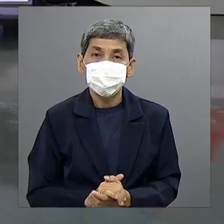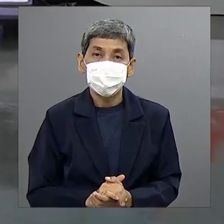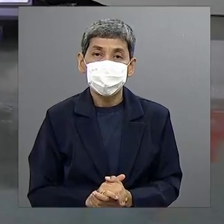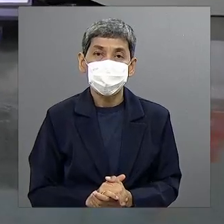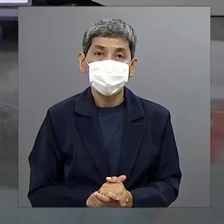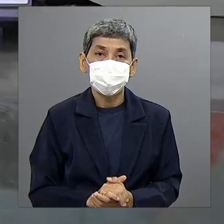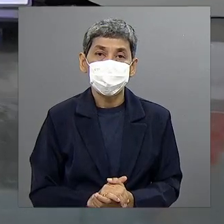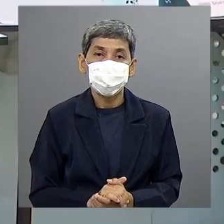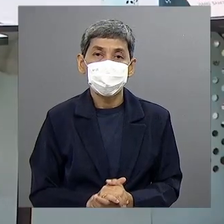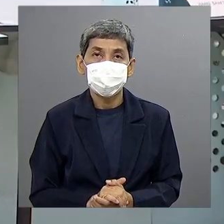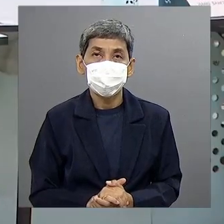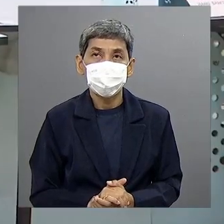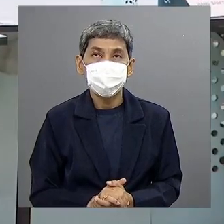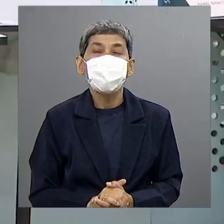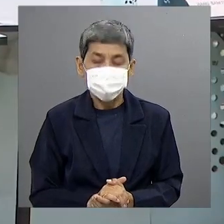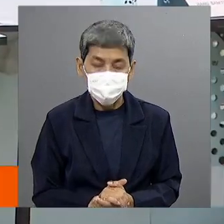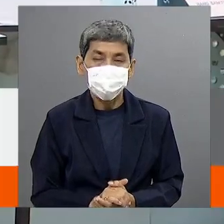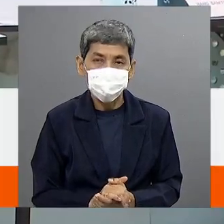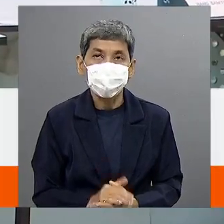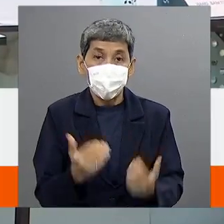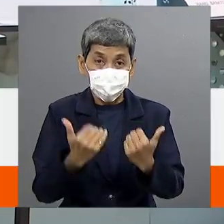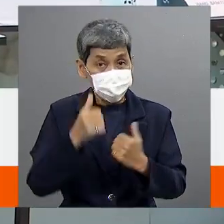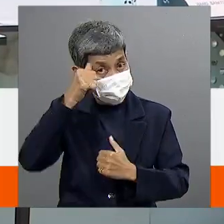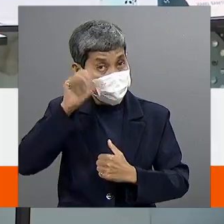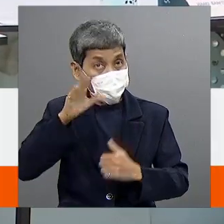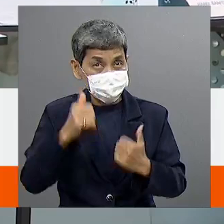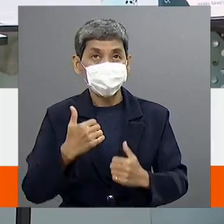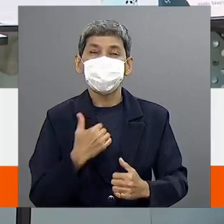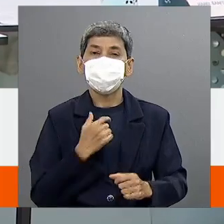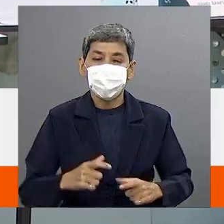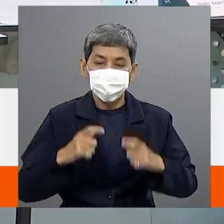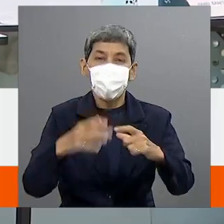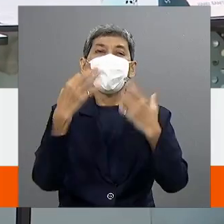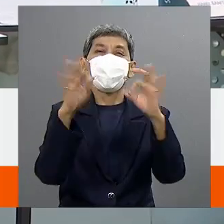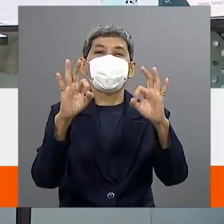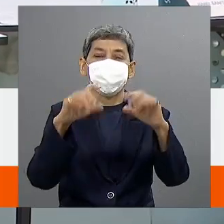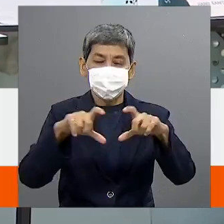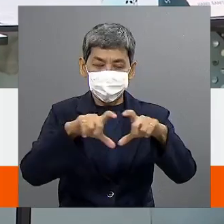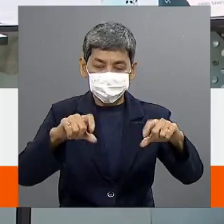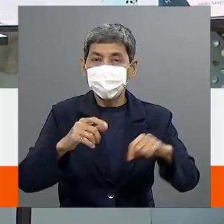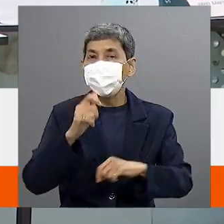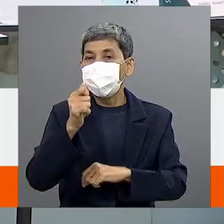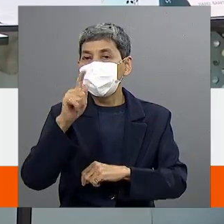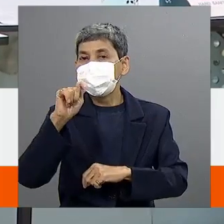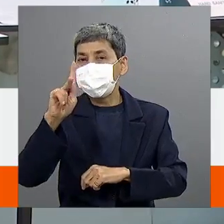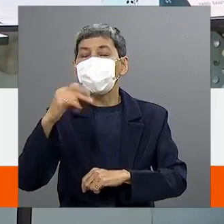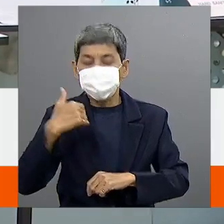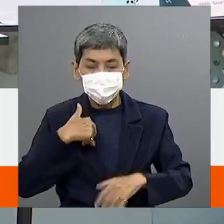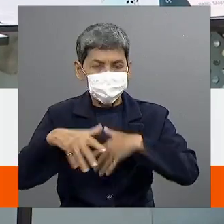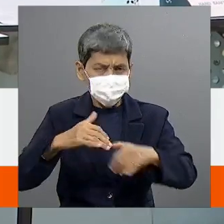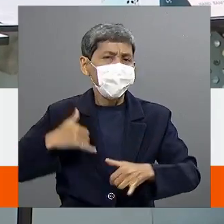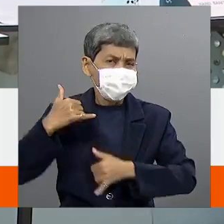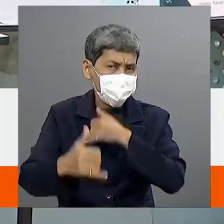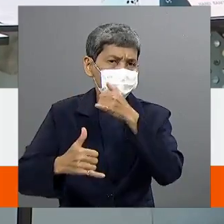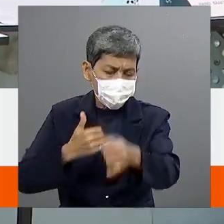คุณพรมดีคุณจิรชตาคะวันที่5แบบนี้ของการแจกฟรีชุดตรวจ ATK นะคะประชาชนยังตื่นตัวออกมารับการแจ